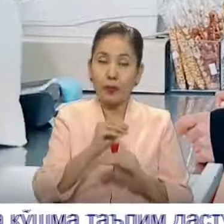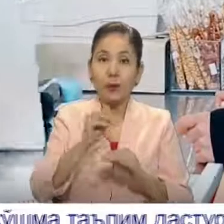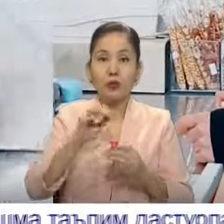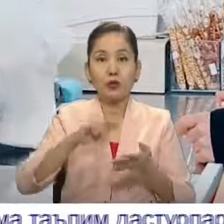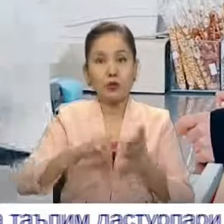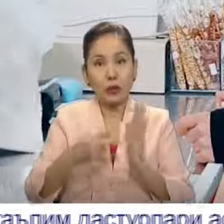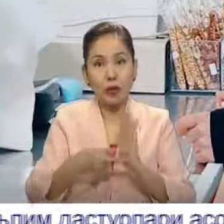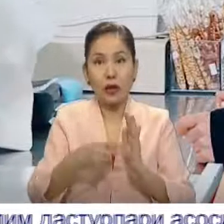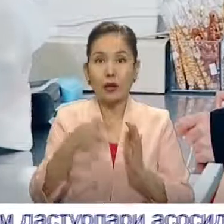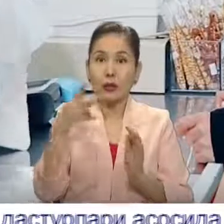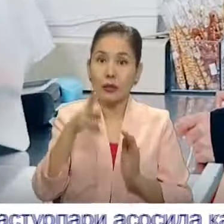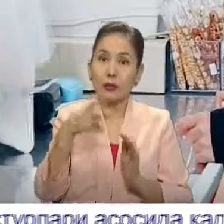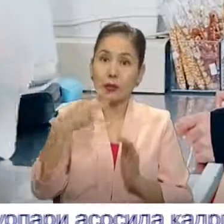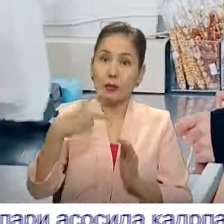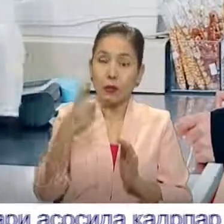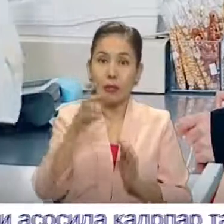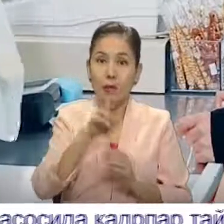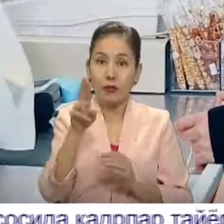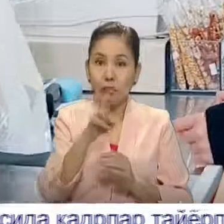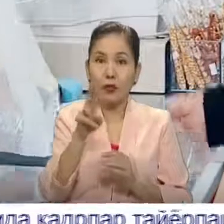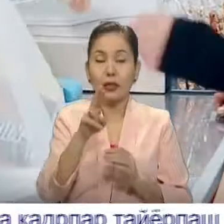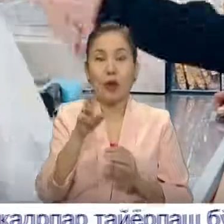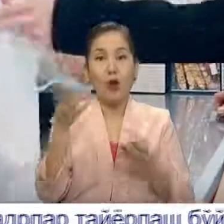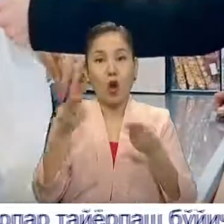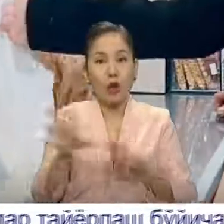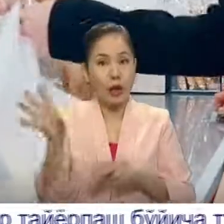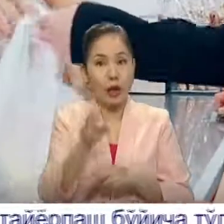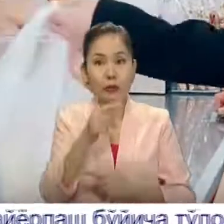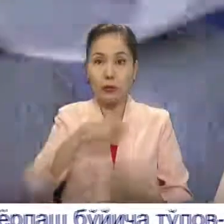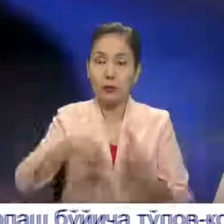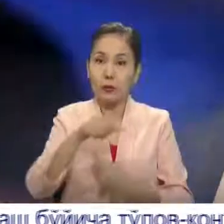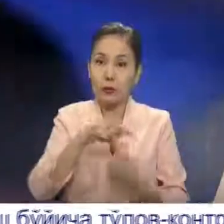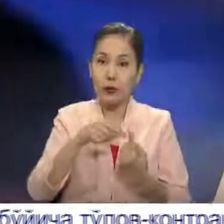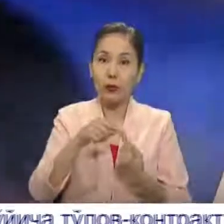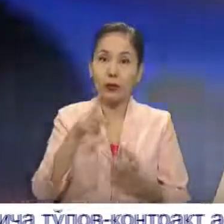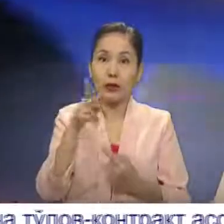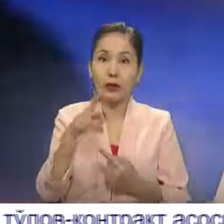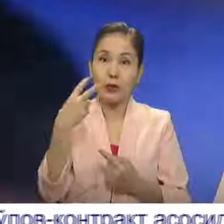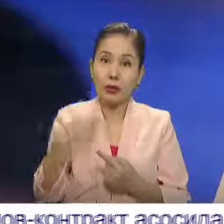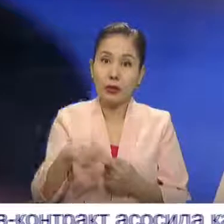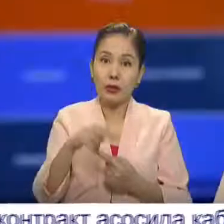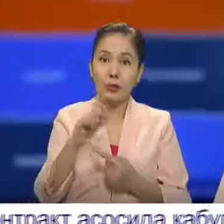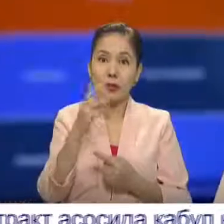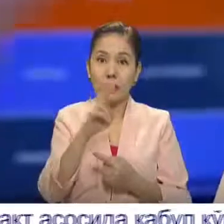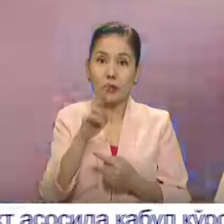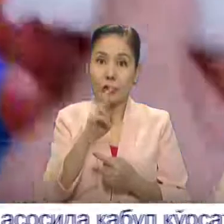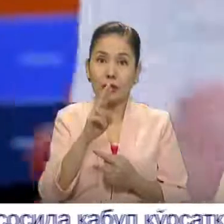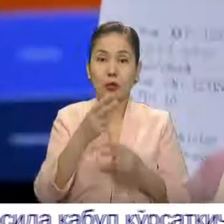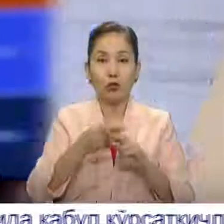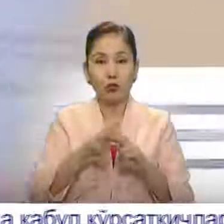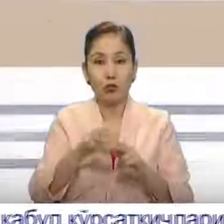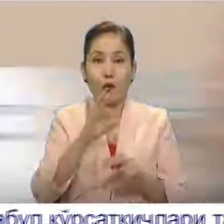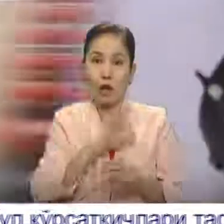subyektlari 2021 yil 1-yanvardan, qolgan barcha tadbirkorlik subyektlari 2022 yil 1-yanvardan ushbu